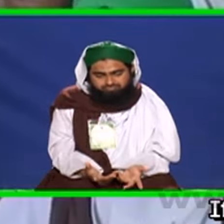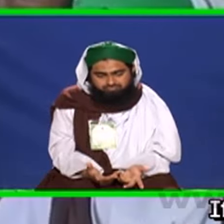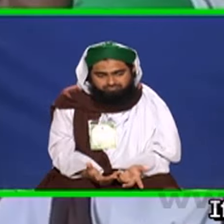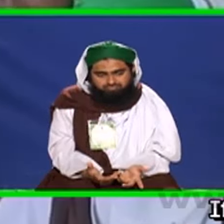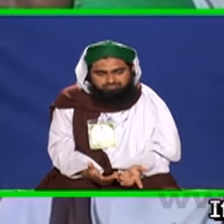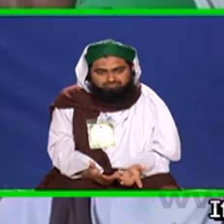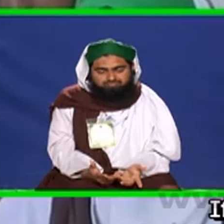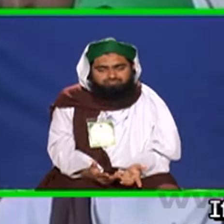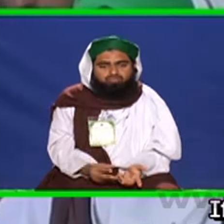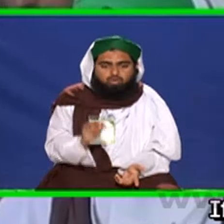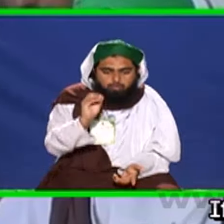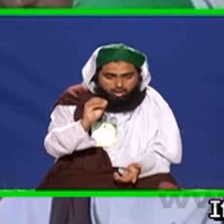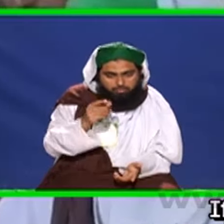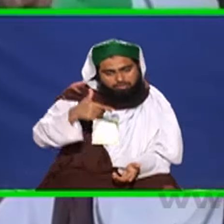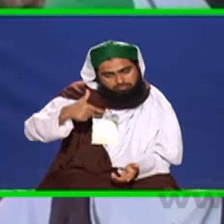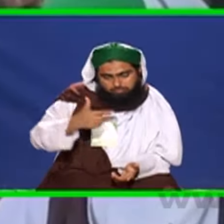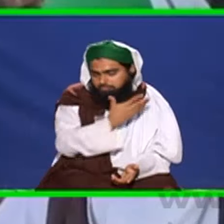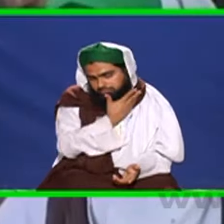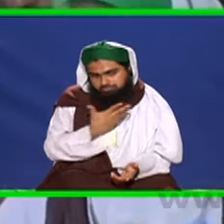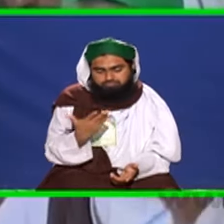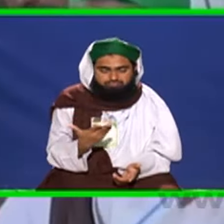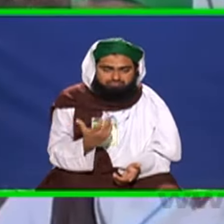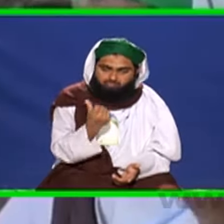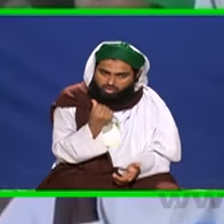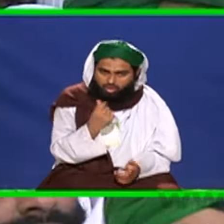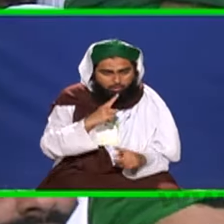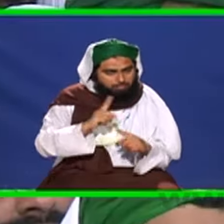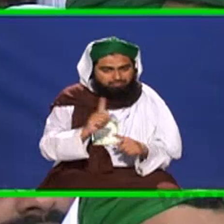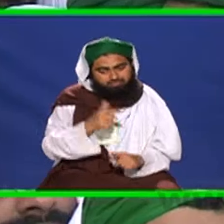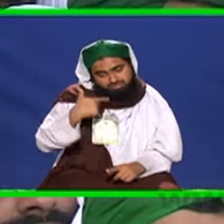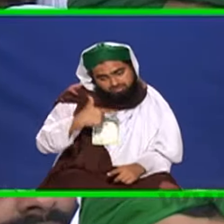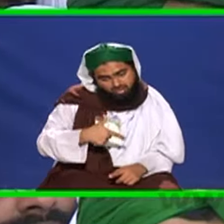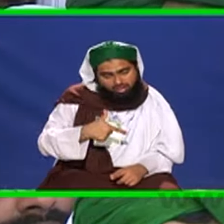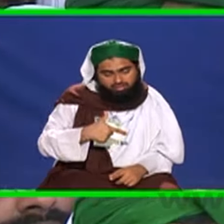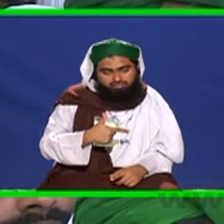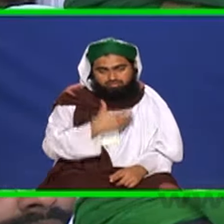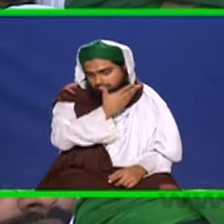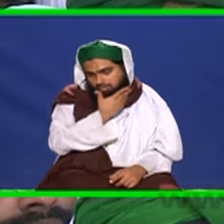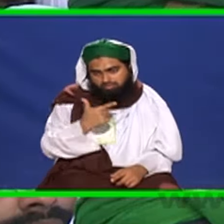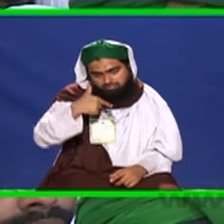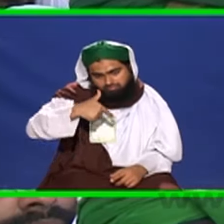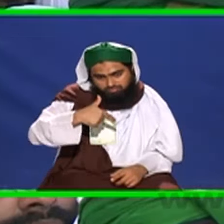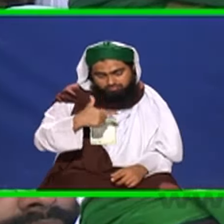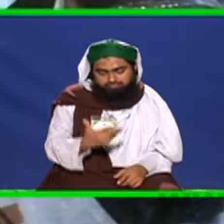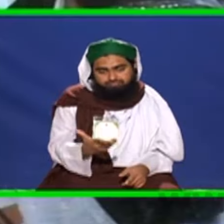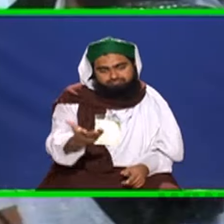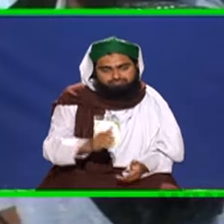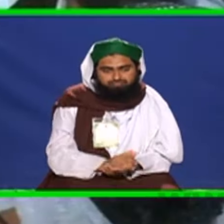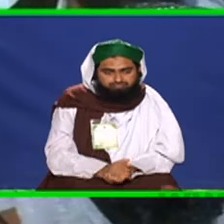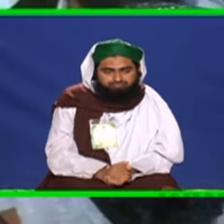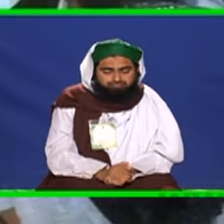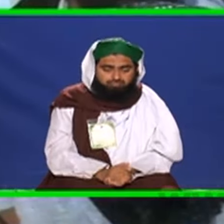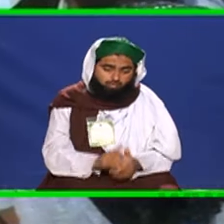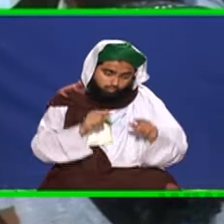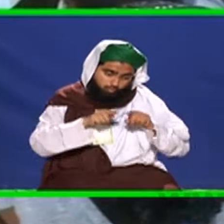کہو، چھ بار مت کہو، پانچ ہی بار کہو، اگر زیادہ کہنا ٹھیک ہے سات بار کہو تو سنت ہے نا. تو